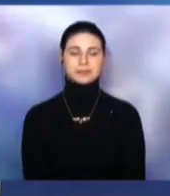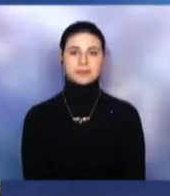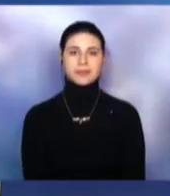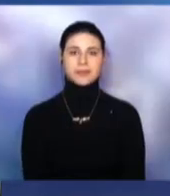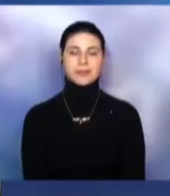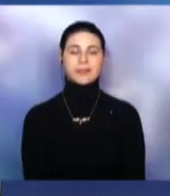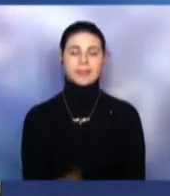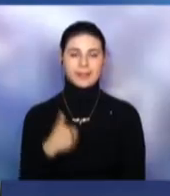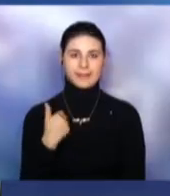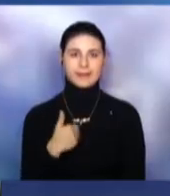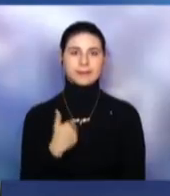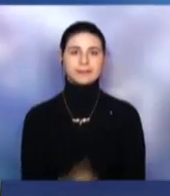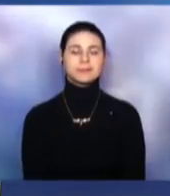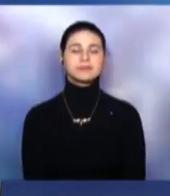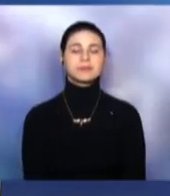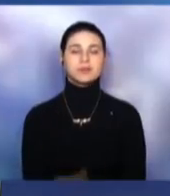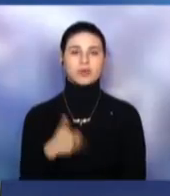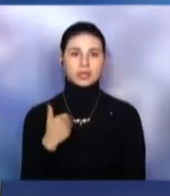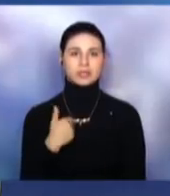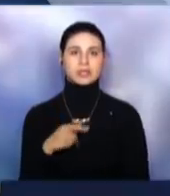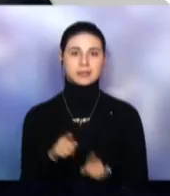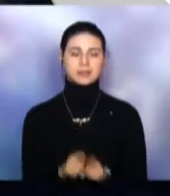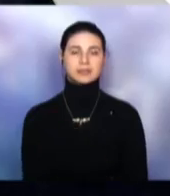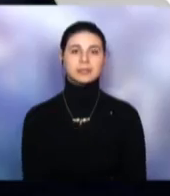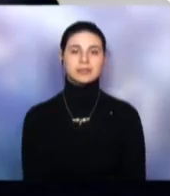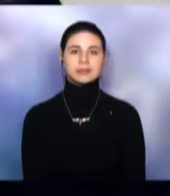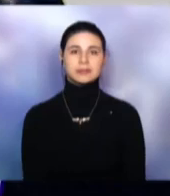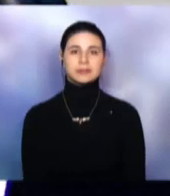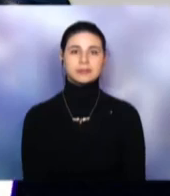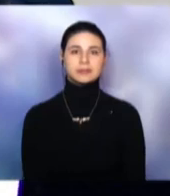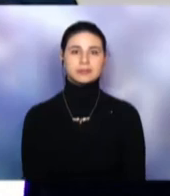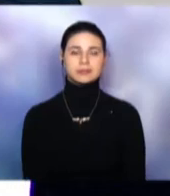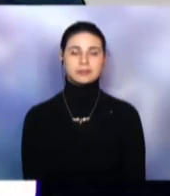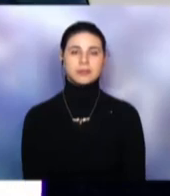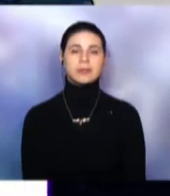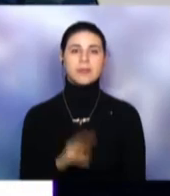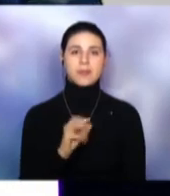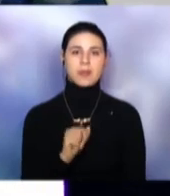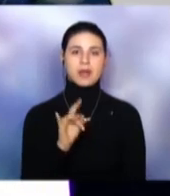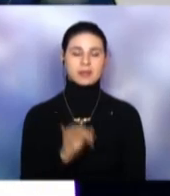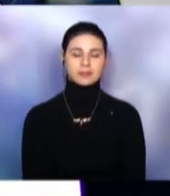ალო. გისმენთ. მოგესალმებით. გამარჯობა. მოგესალმებით, ალბატონო მარი.